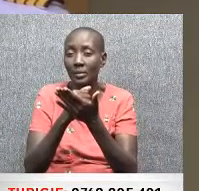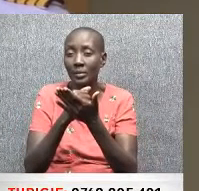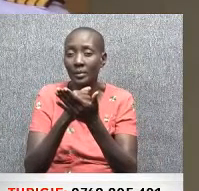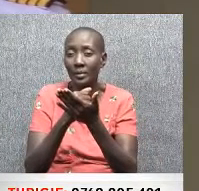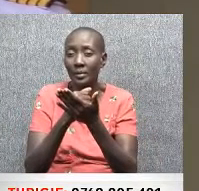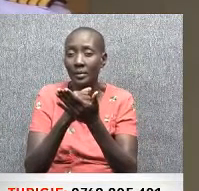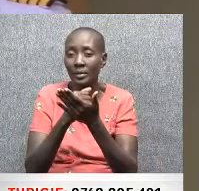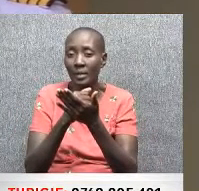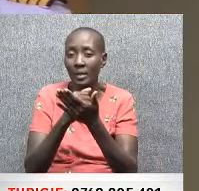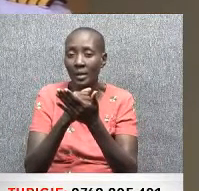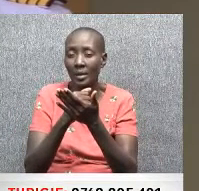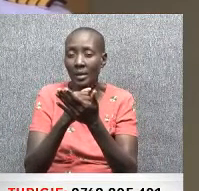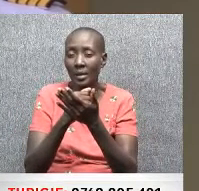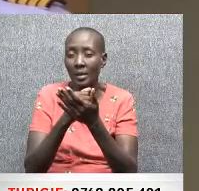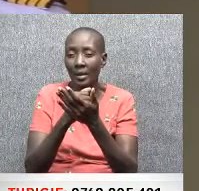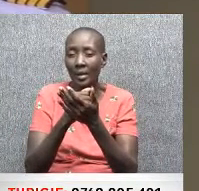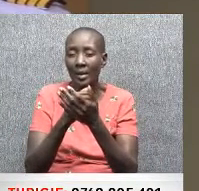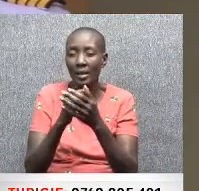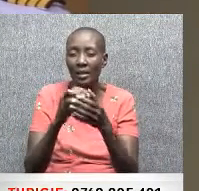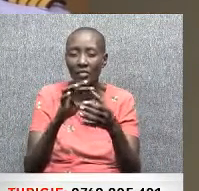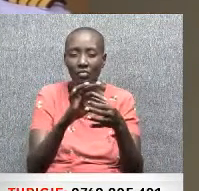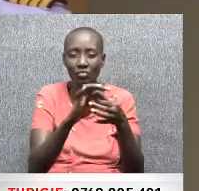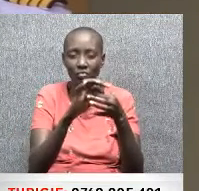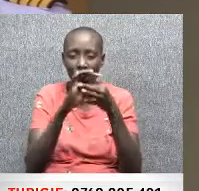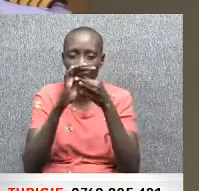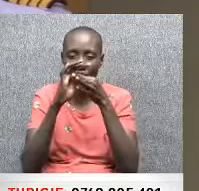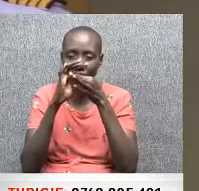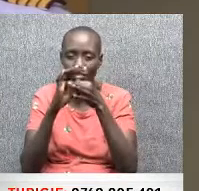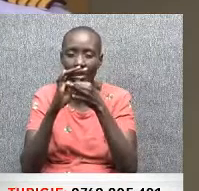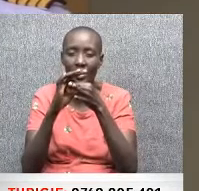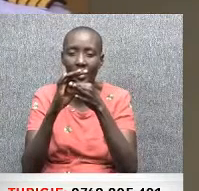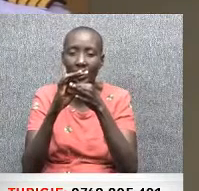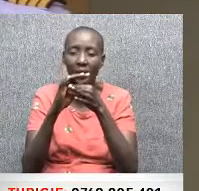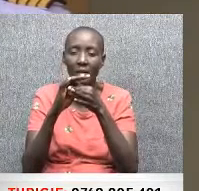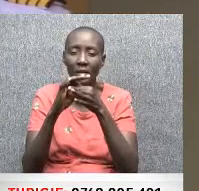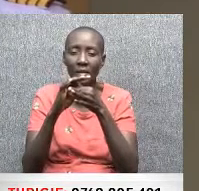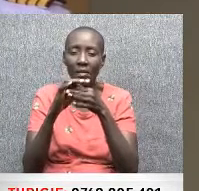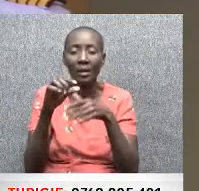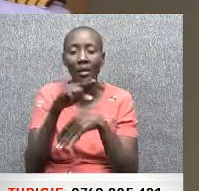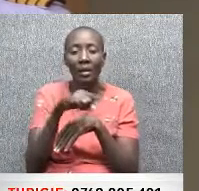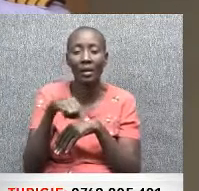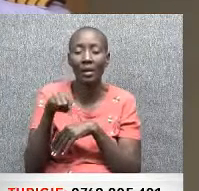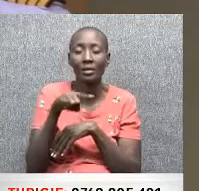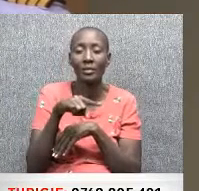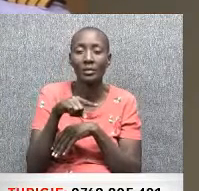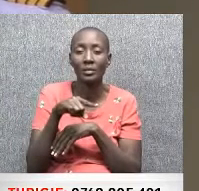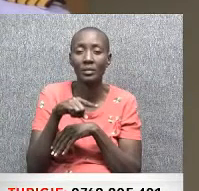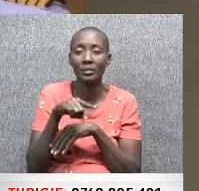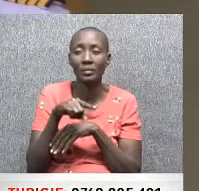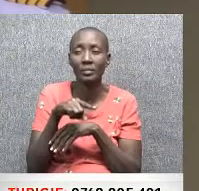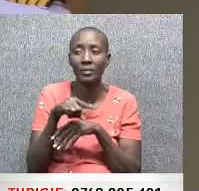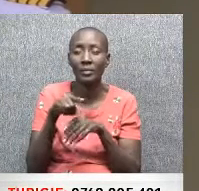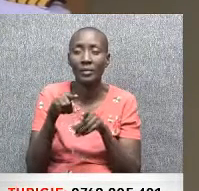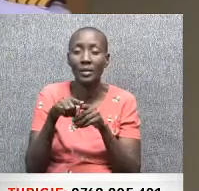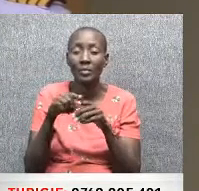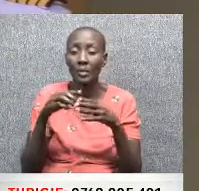deepening and widening cooperation among partner states, which resonates